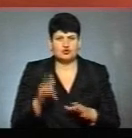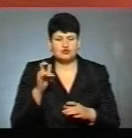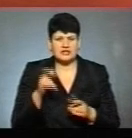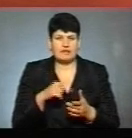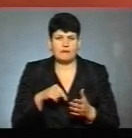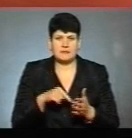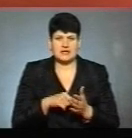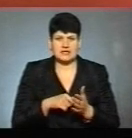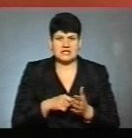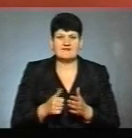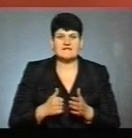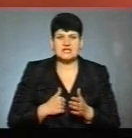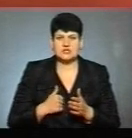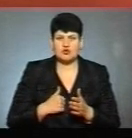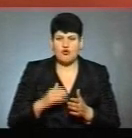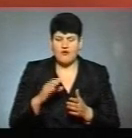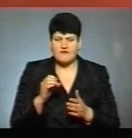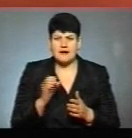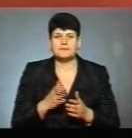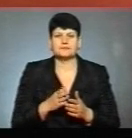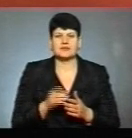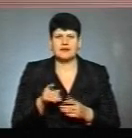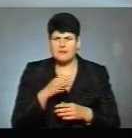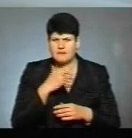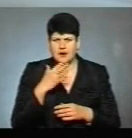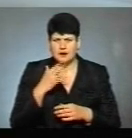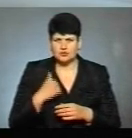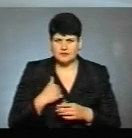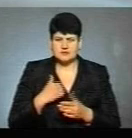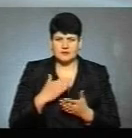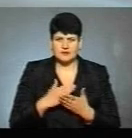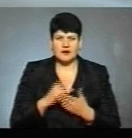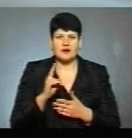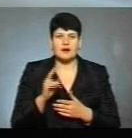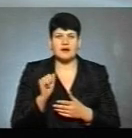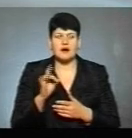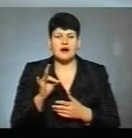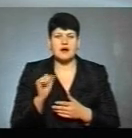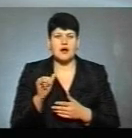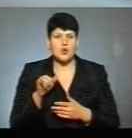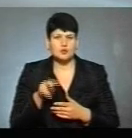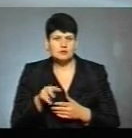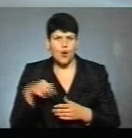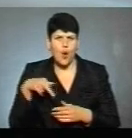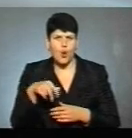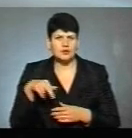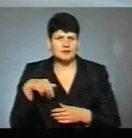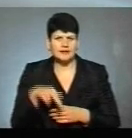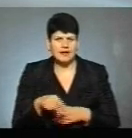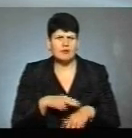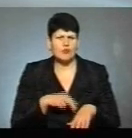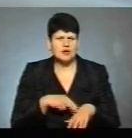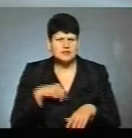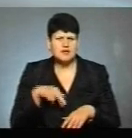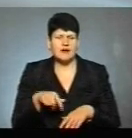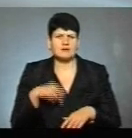місто військове, тоді було там багато війська, караул ходив там, і поліцейський,